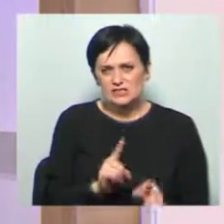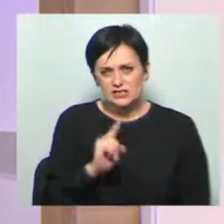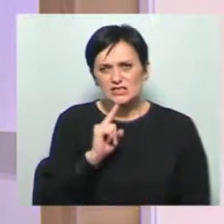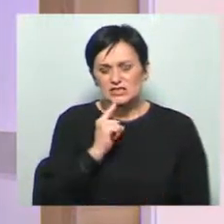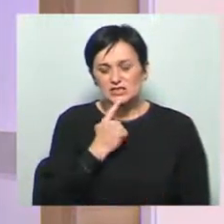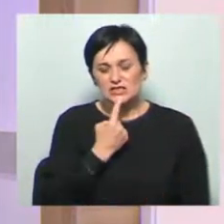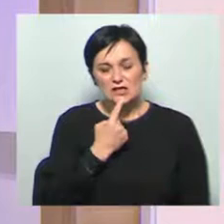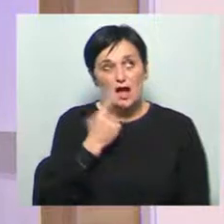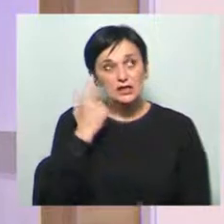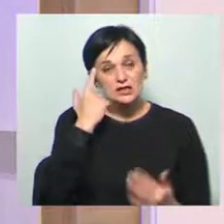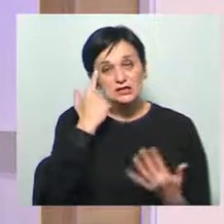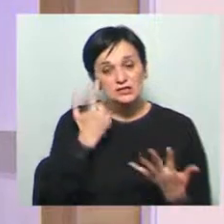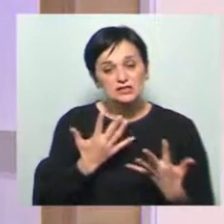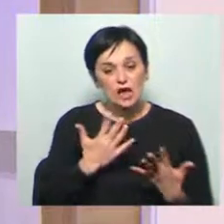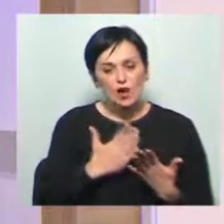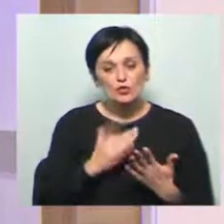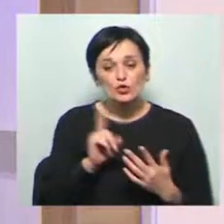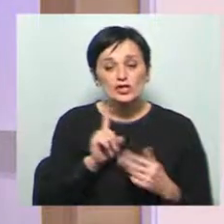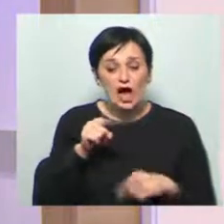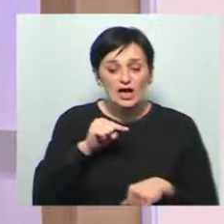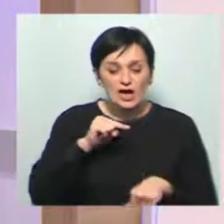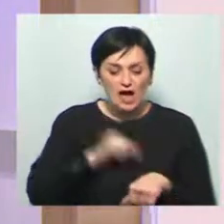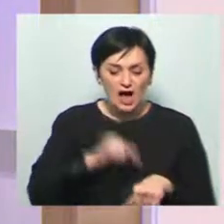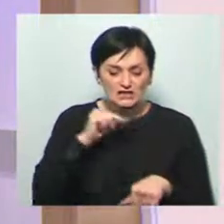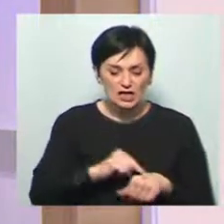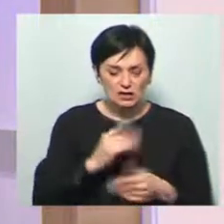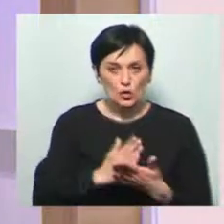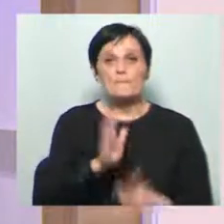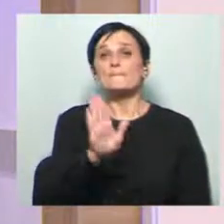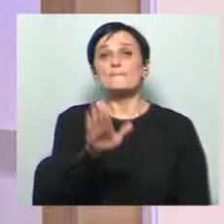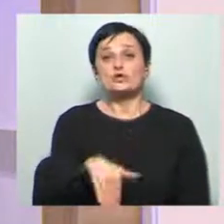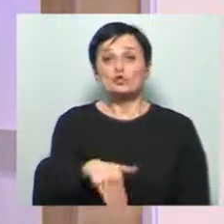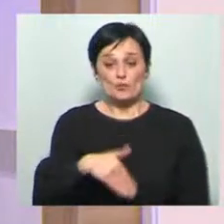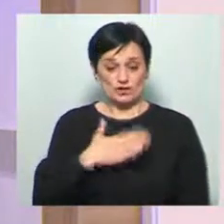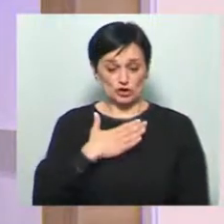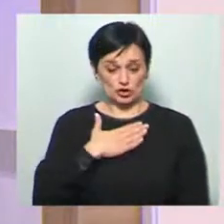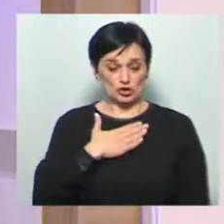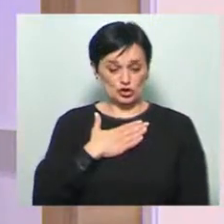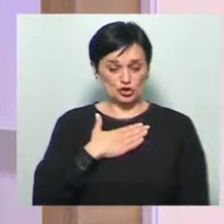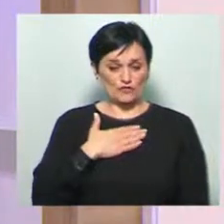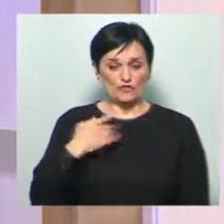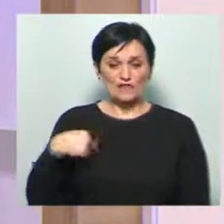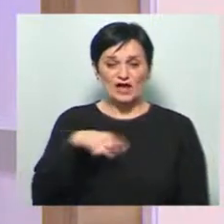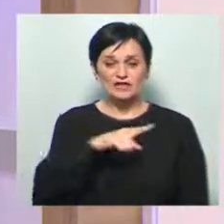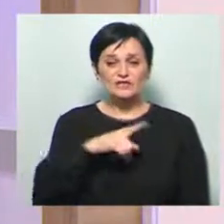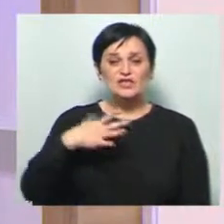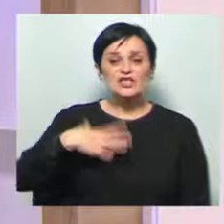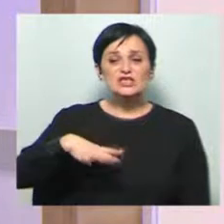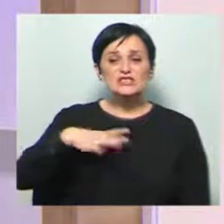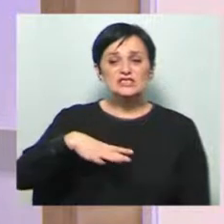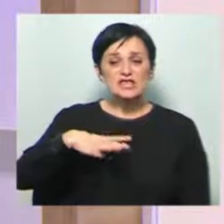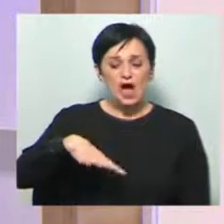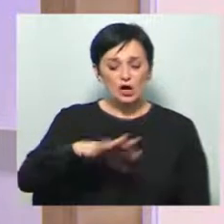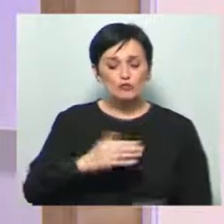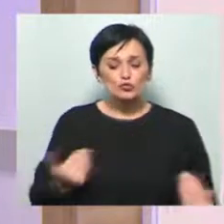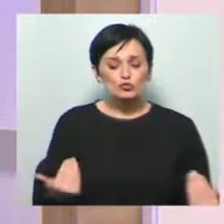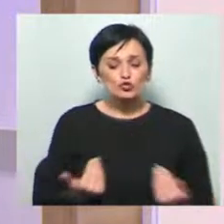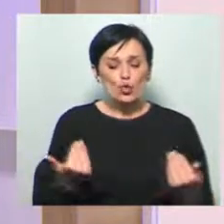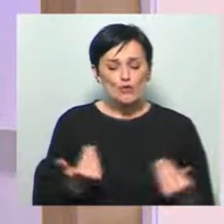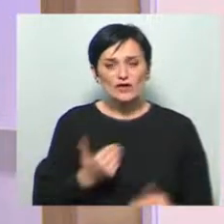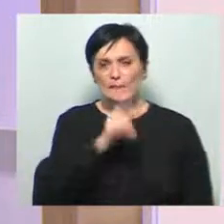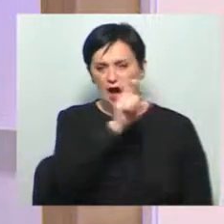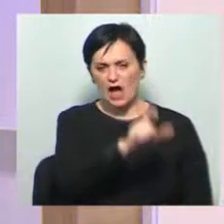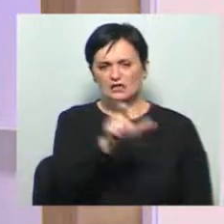ძნელა წარმოსადგენია რა განსაცდელში იმყოფებიან. მით უმეტეს ჩვენთვის, საქართველოსში მცხოვრები